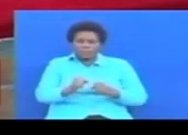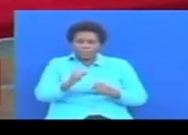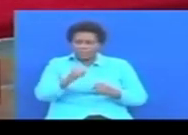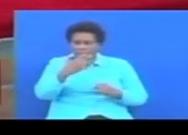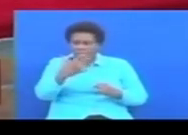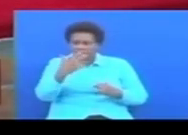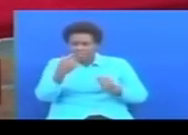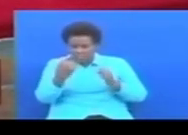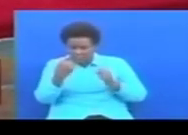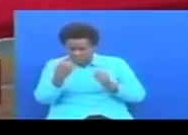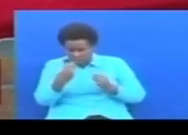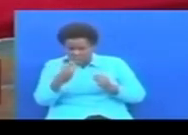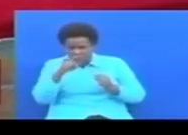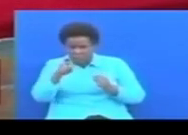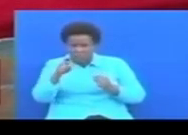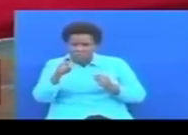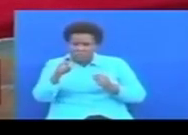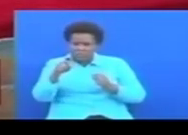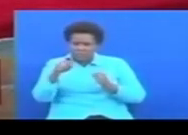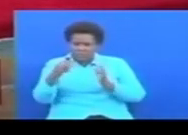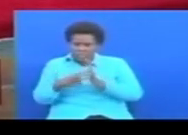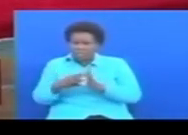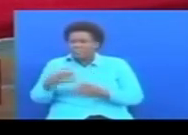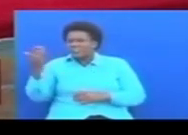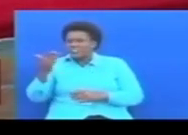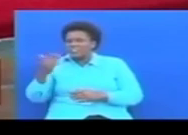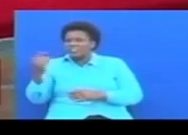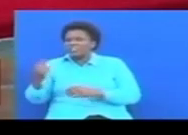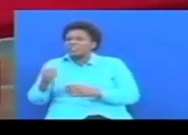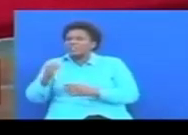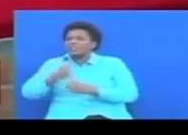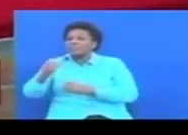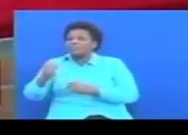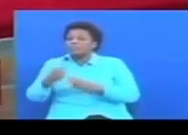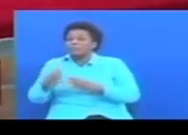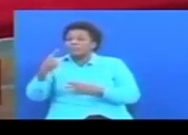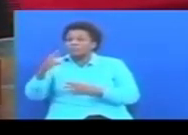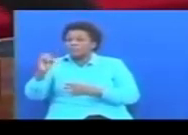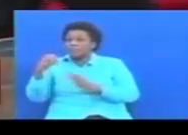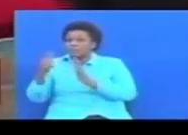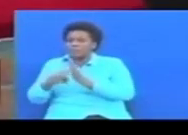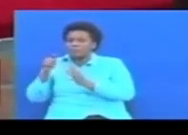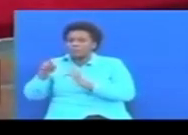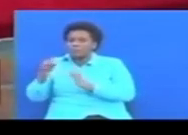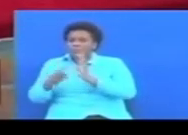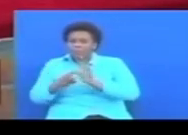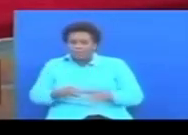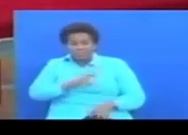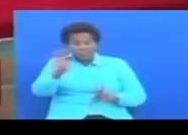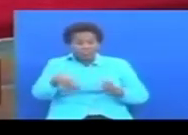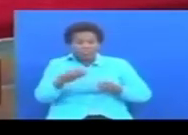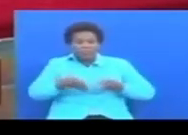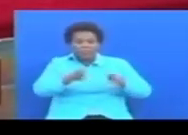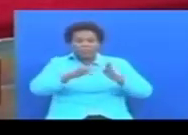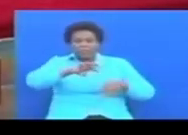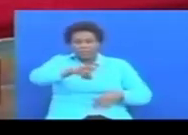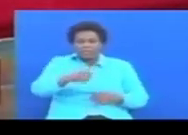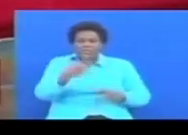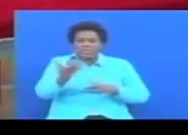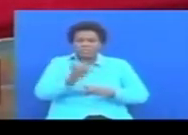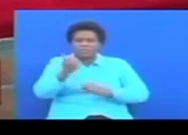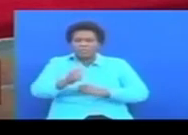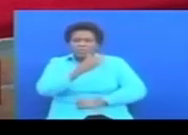Makongoros yenye urefu wa kilomita 117. Barabara hizo ni za mkoa na zinahudumiwa na wakala wa barabara Tanzania TANROADS